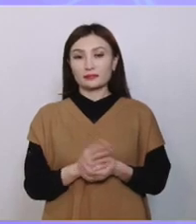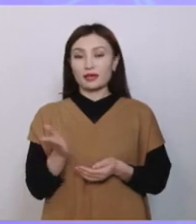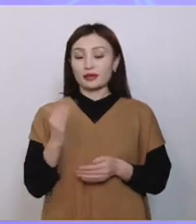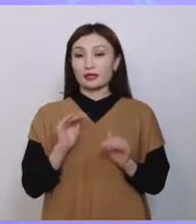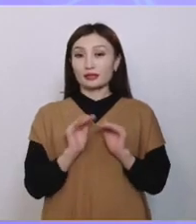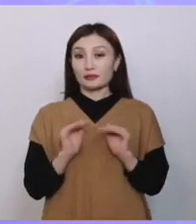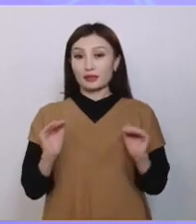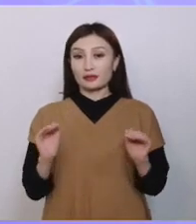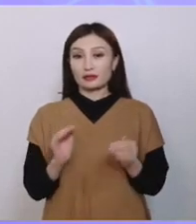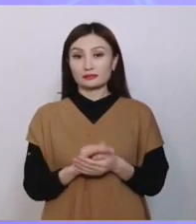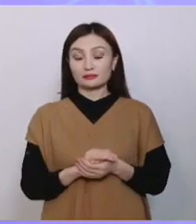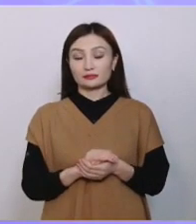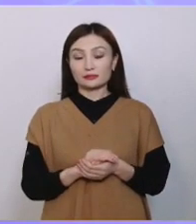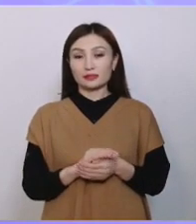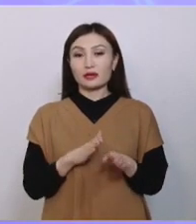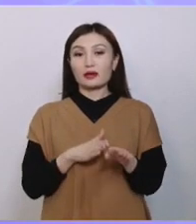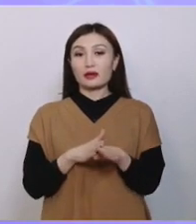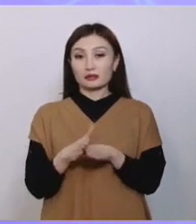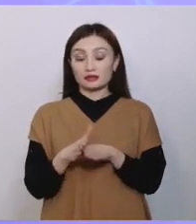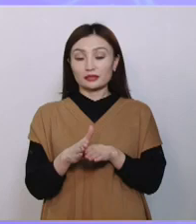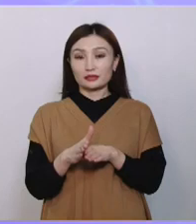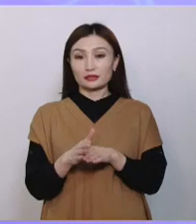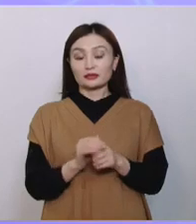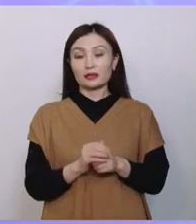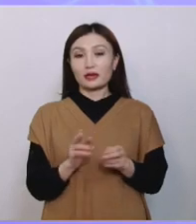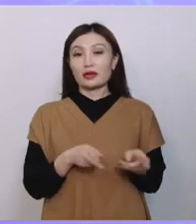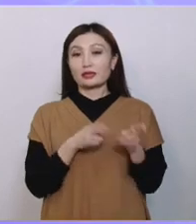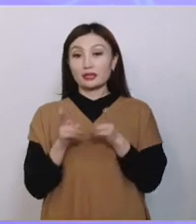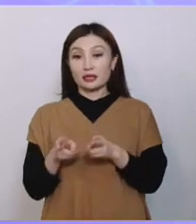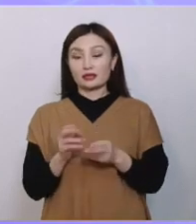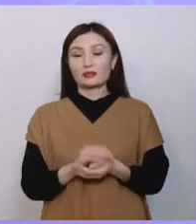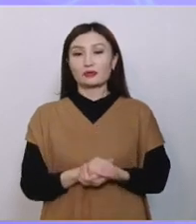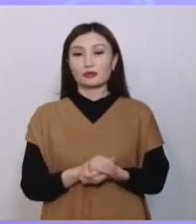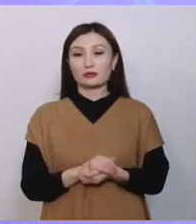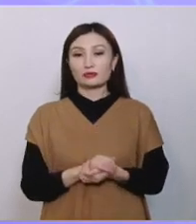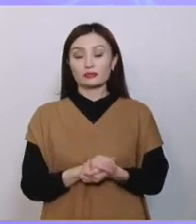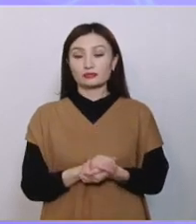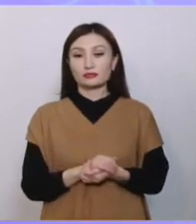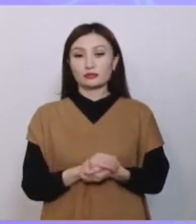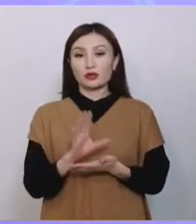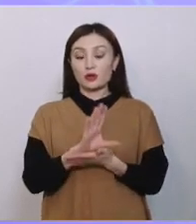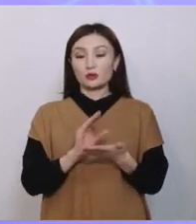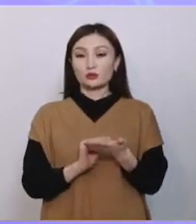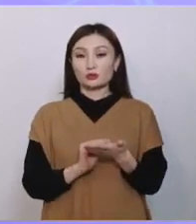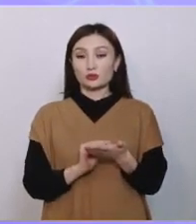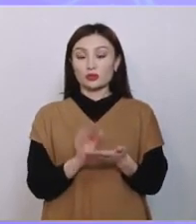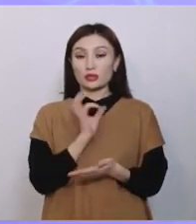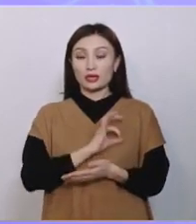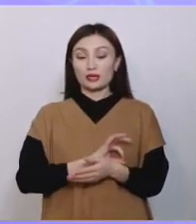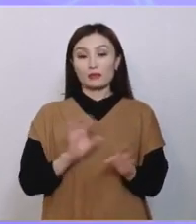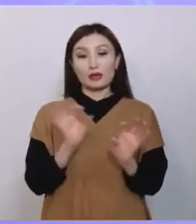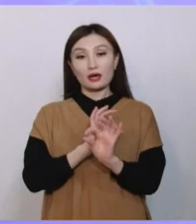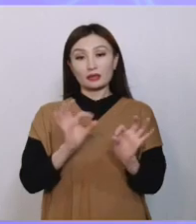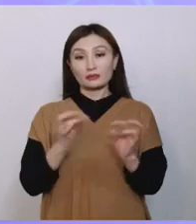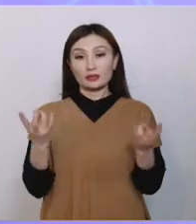Келгіле балдар, атқардық кейінгі қадамға өтелі. Үлгіге таянып, айтып